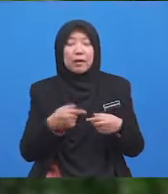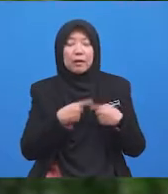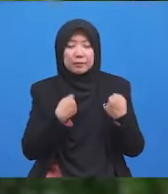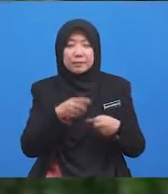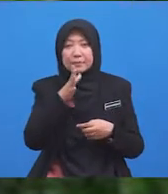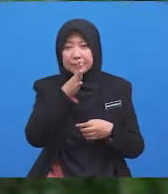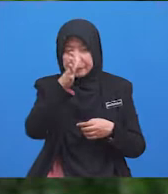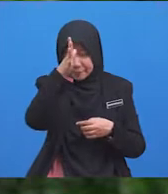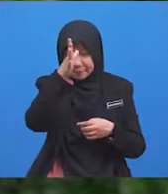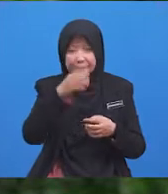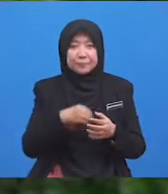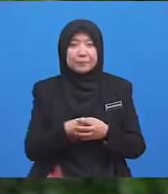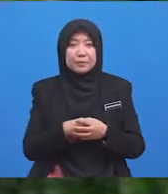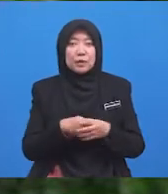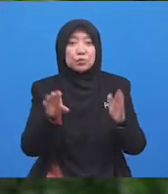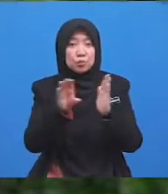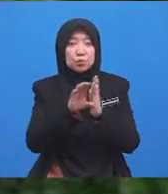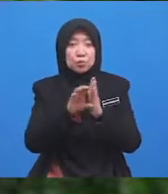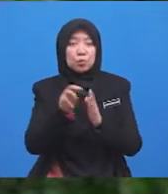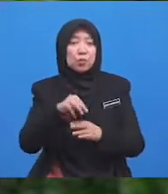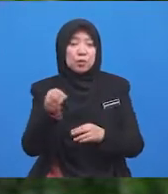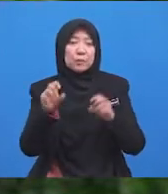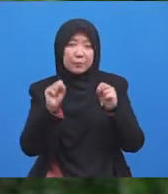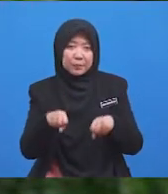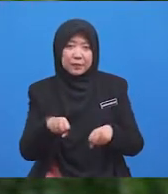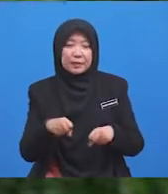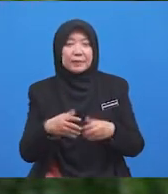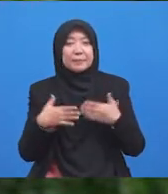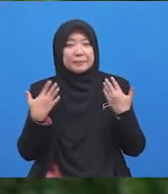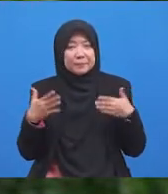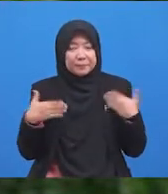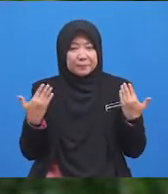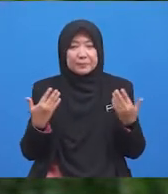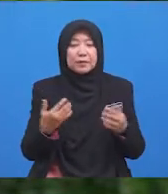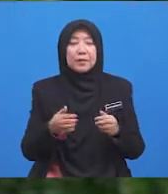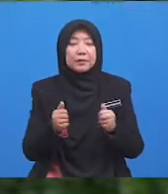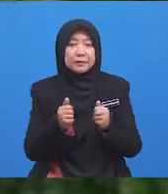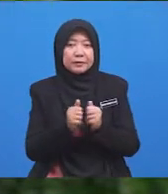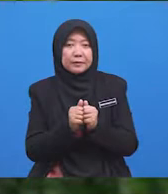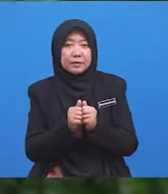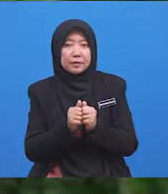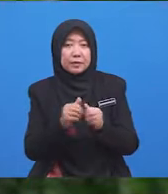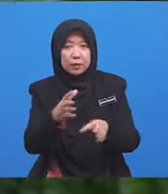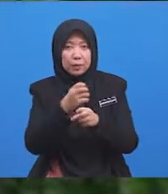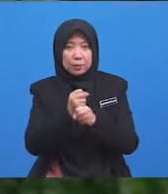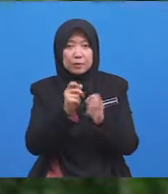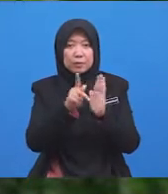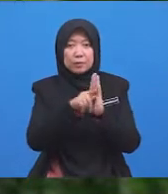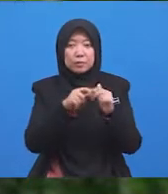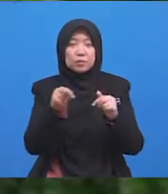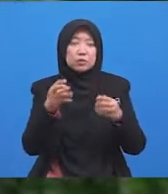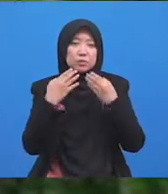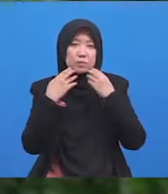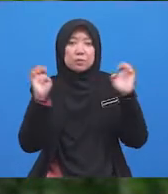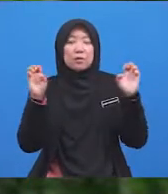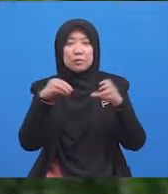sebagai contoh murid-murid boleh menggembirakan dan mengharumkan nama mereka dengan mendapat keputusan yang